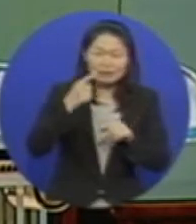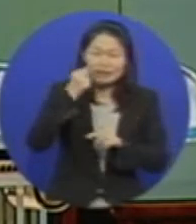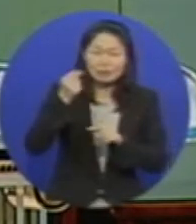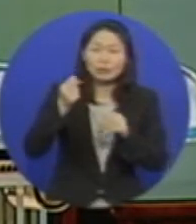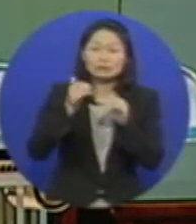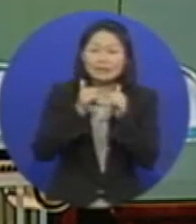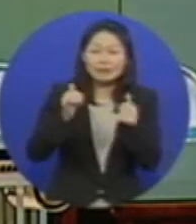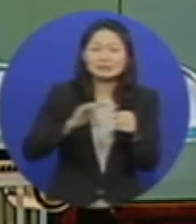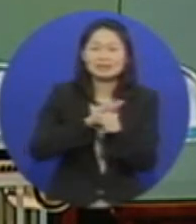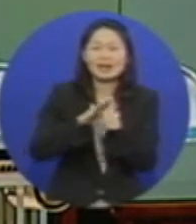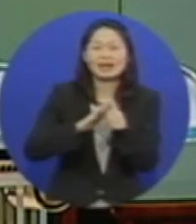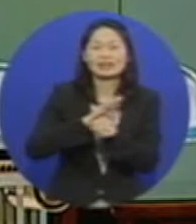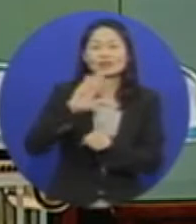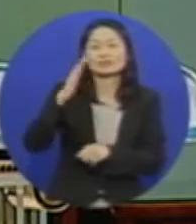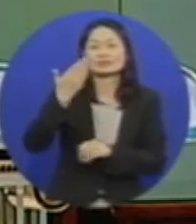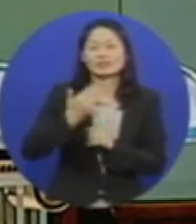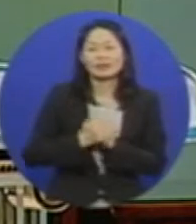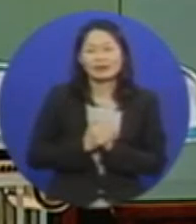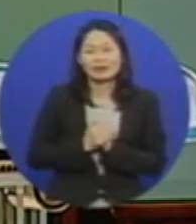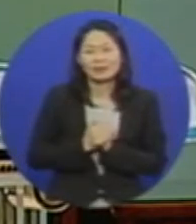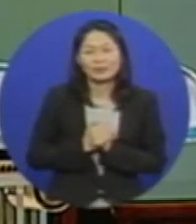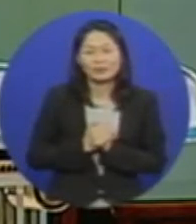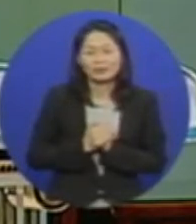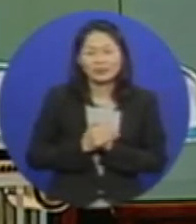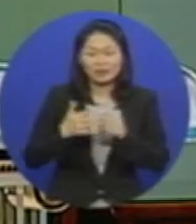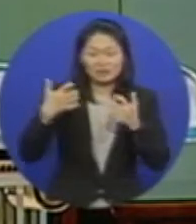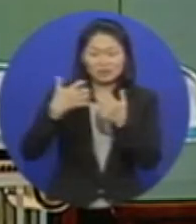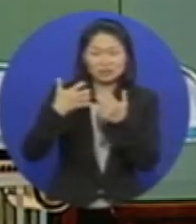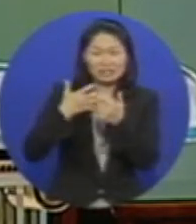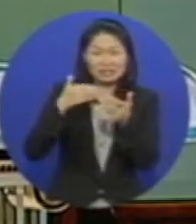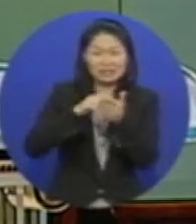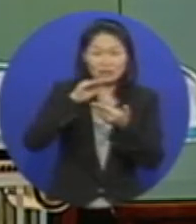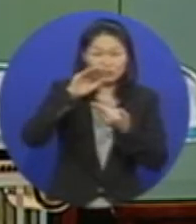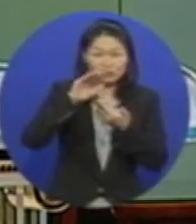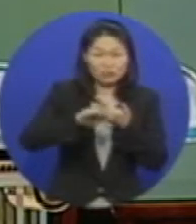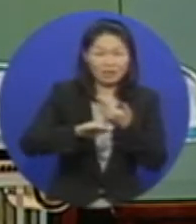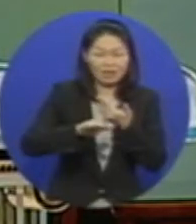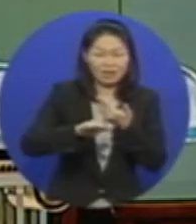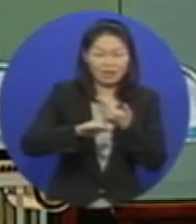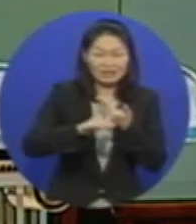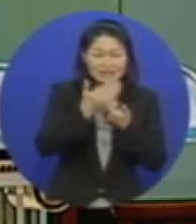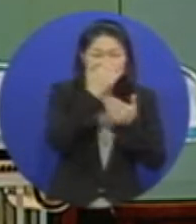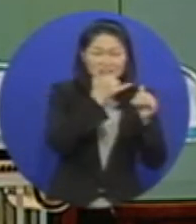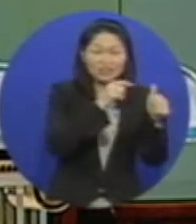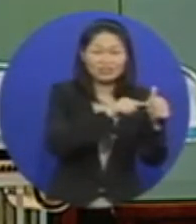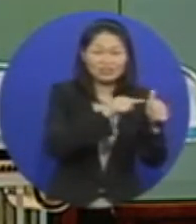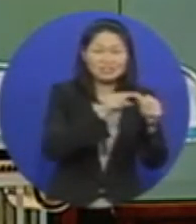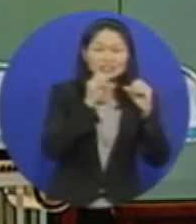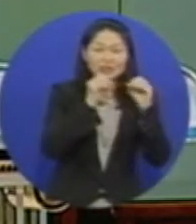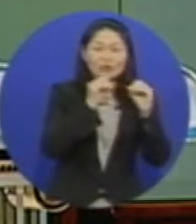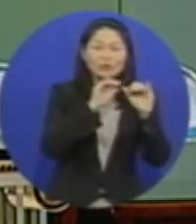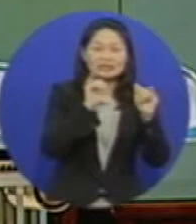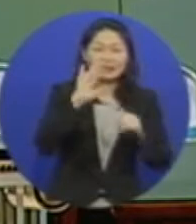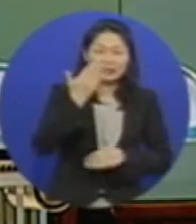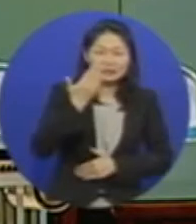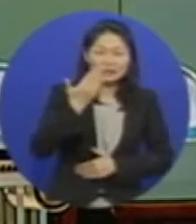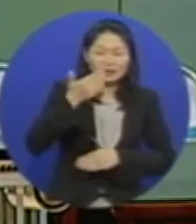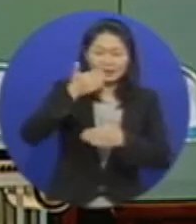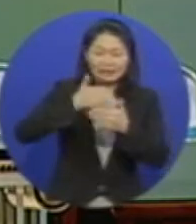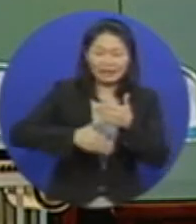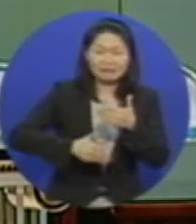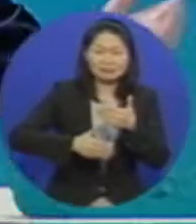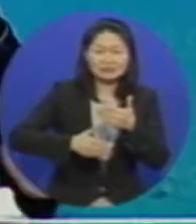사람을 사랑하게 됐어요 전쟁이 끝나고 그가 선교사가 되어서 남은 생애를